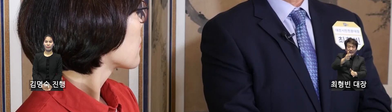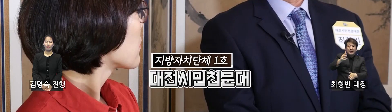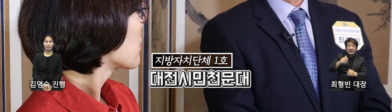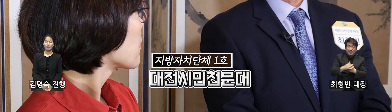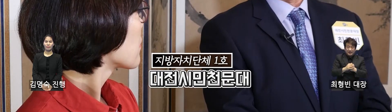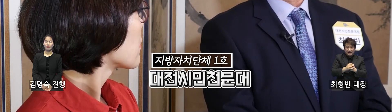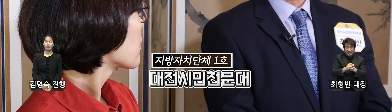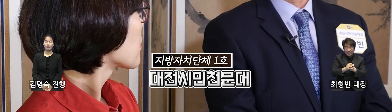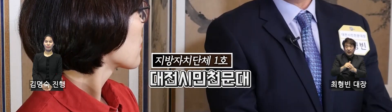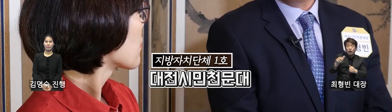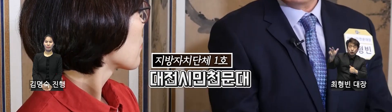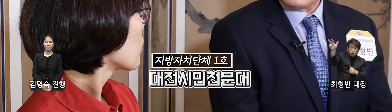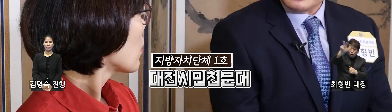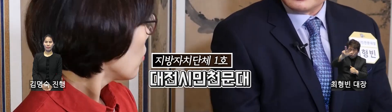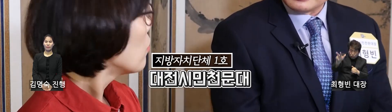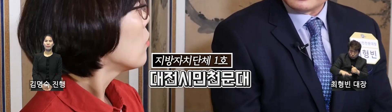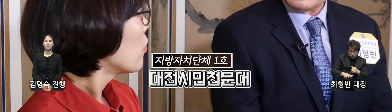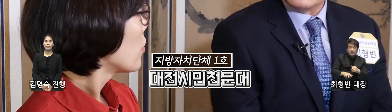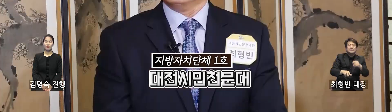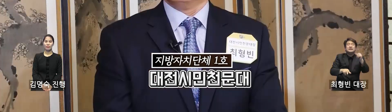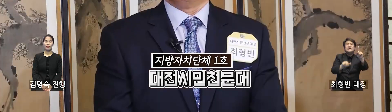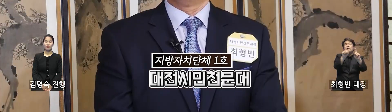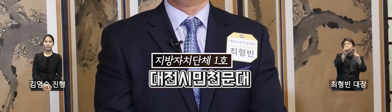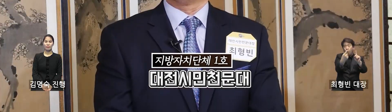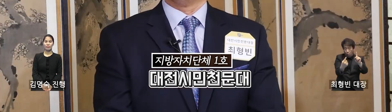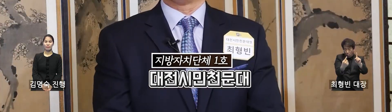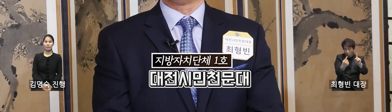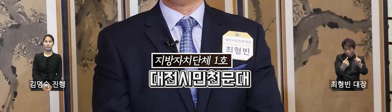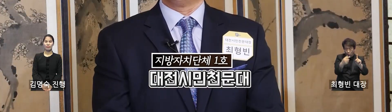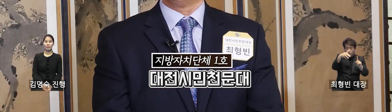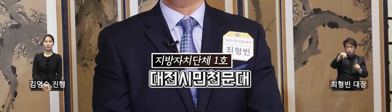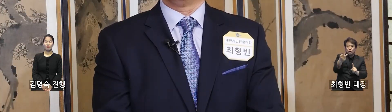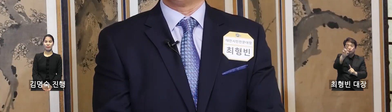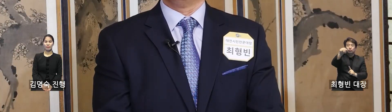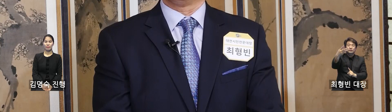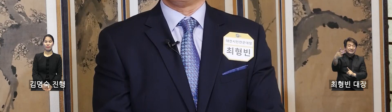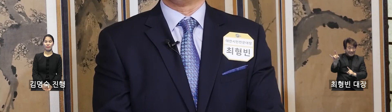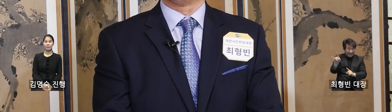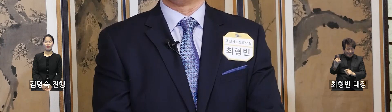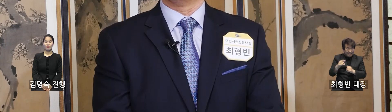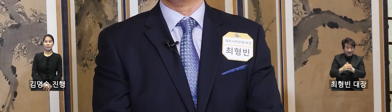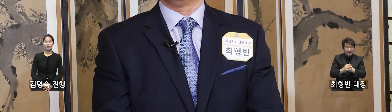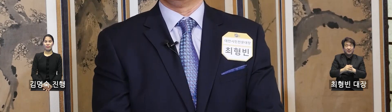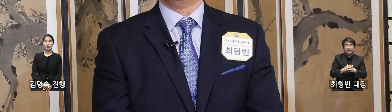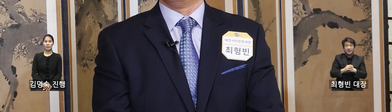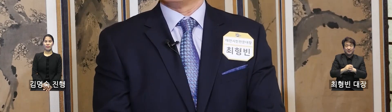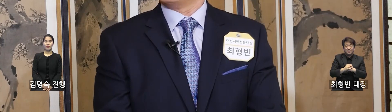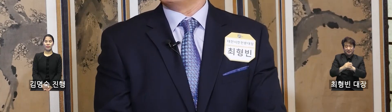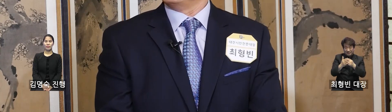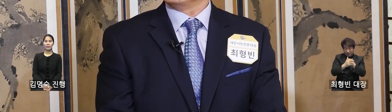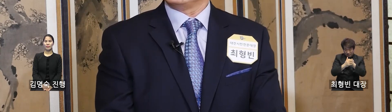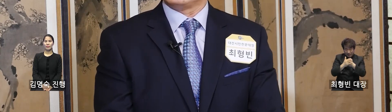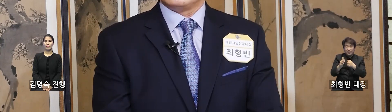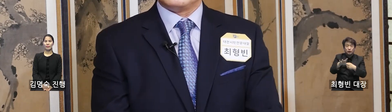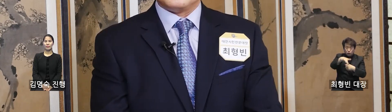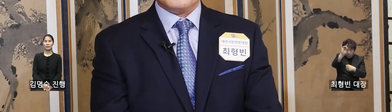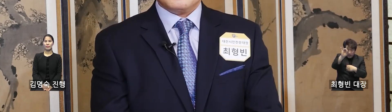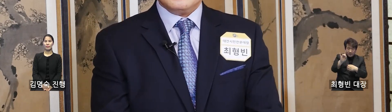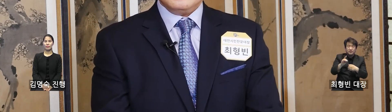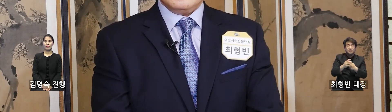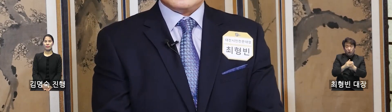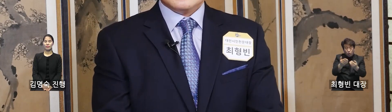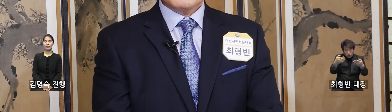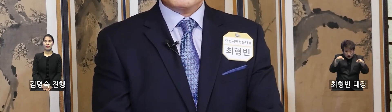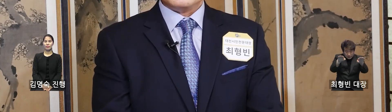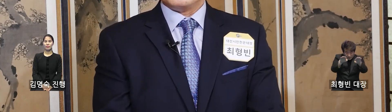자치단체에서 1호 천문 됩니다 지자체에서 처음 제천 분들 개관을 하다보니까 처음에는 이제 시설이 조금